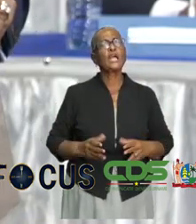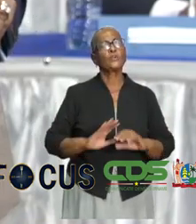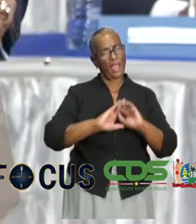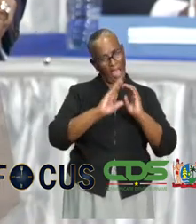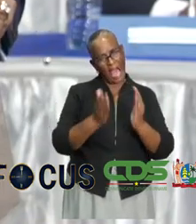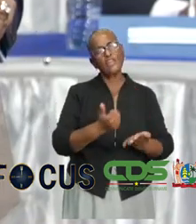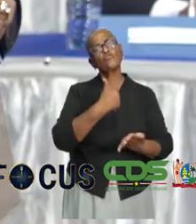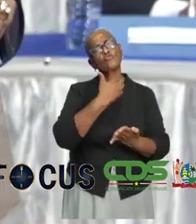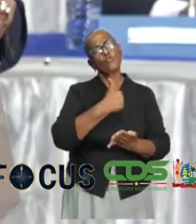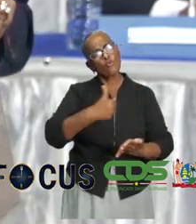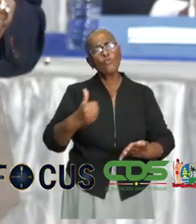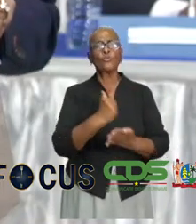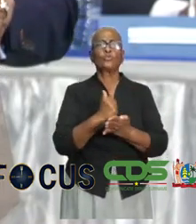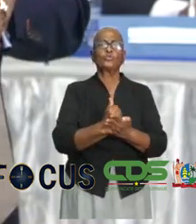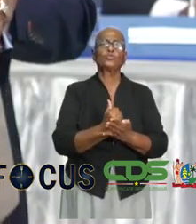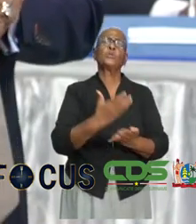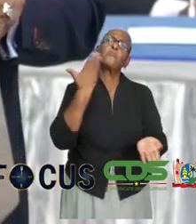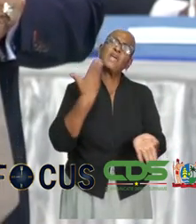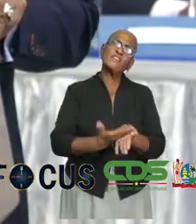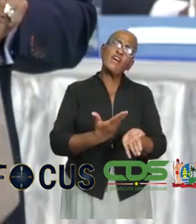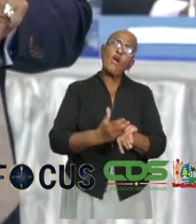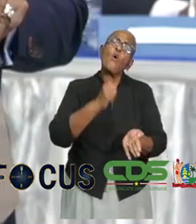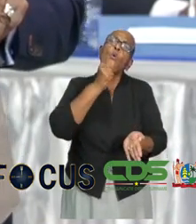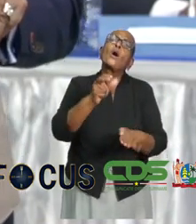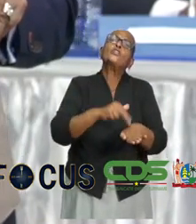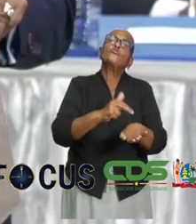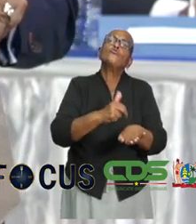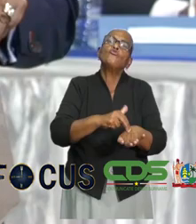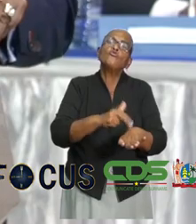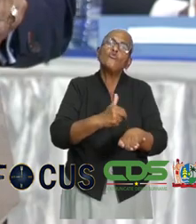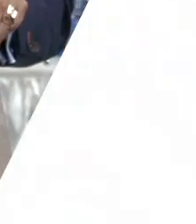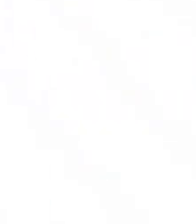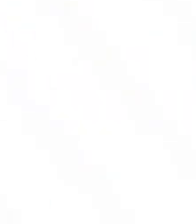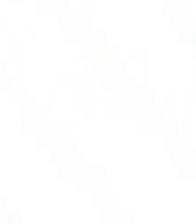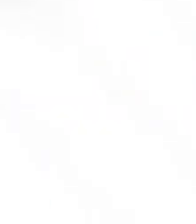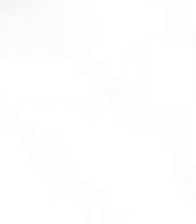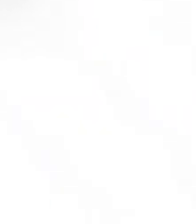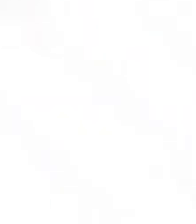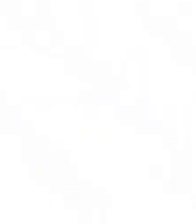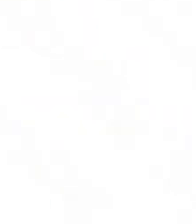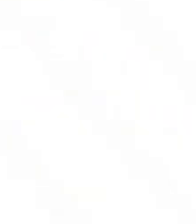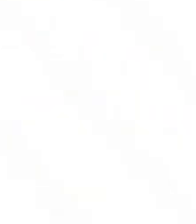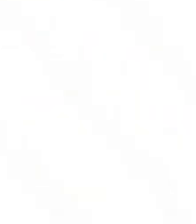voldoen aan al die vereisten die noodzakelijk zijn, dat we compliant zijn.